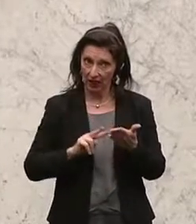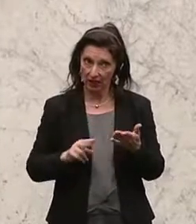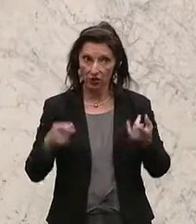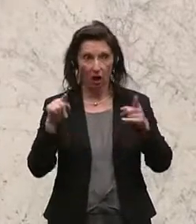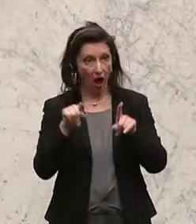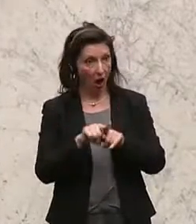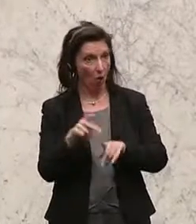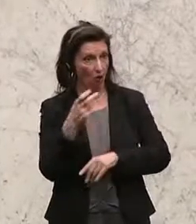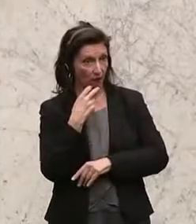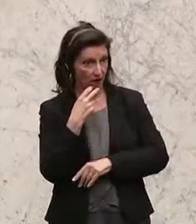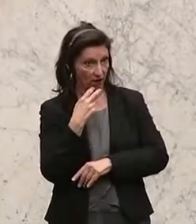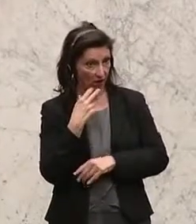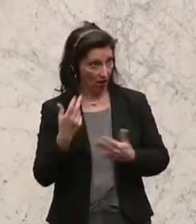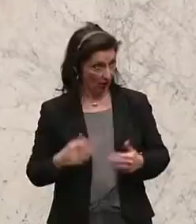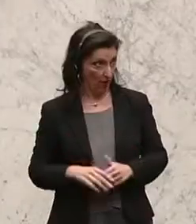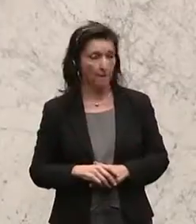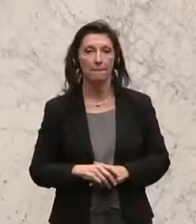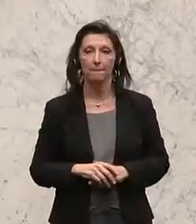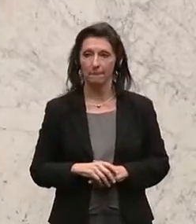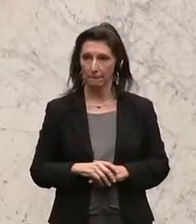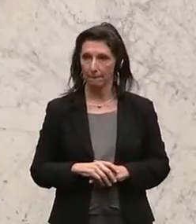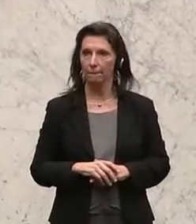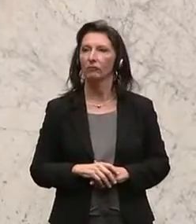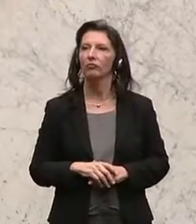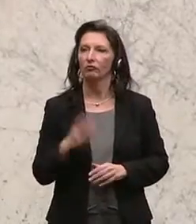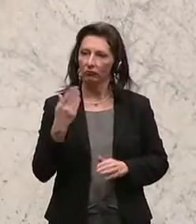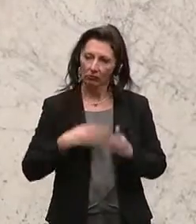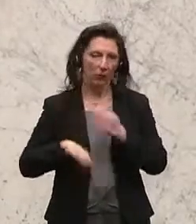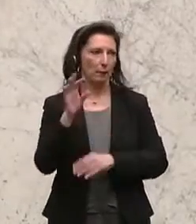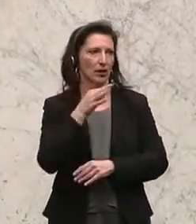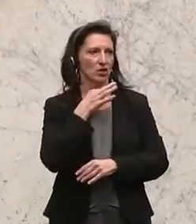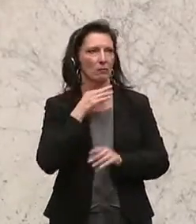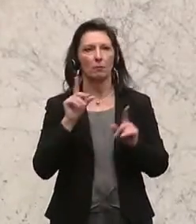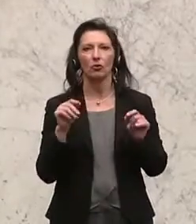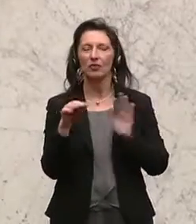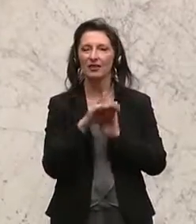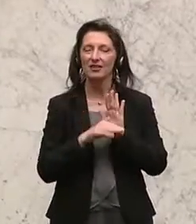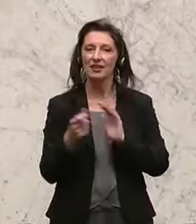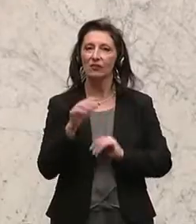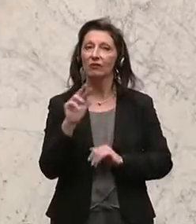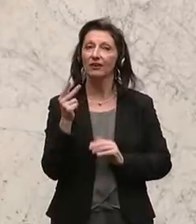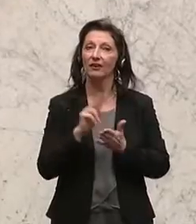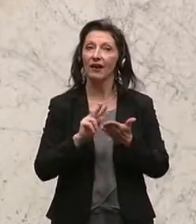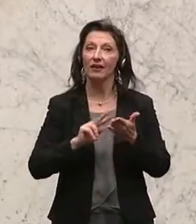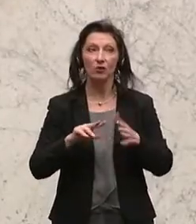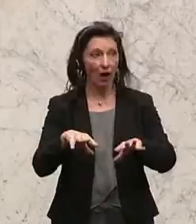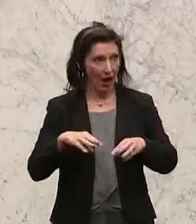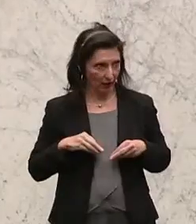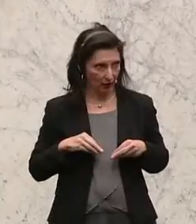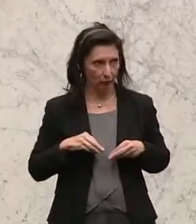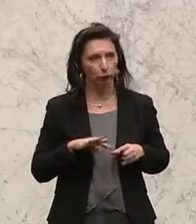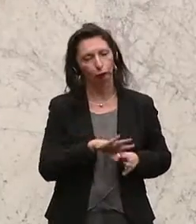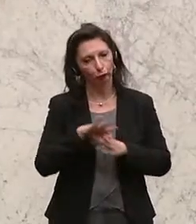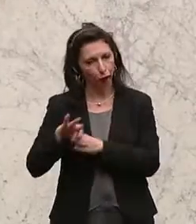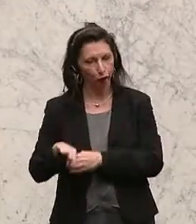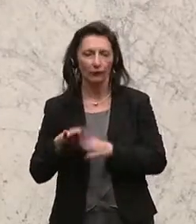vorliegenden Gesetzentwurf sind, um ein Zeichen der Zustimmung. Das ist die Mehrheit. Der Gesetzentwurf ist somit auch in dritter Lesung angenommen. Wir gelangen